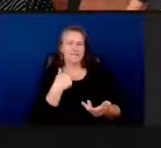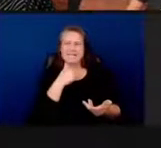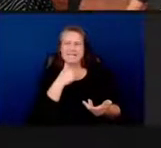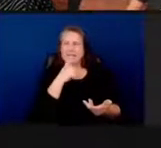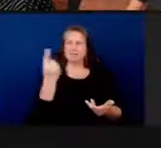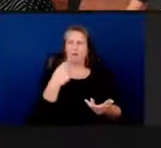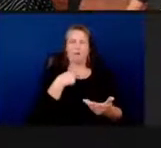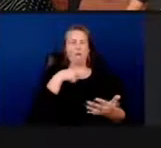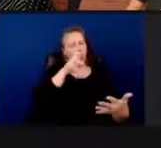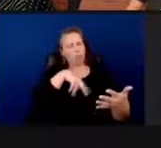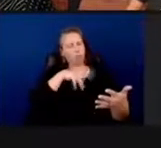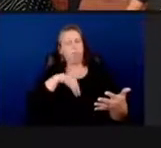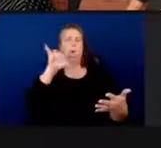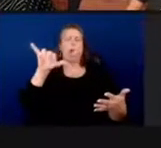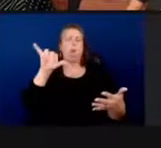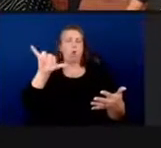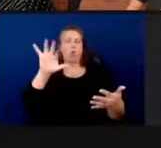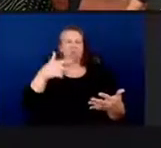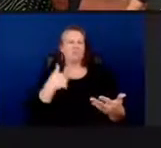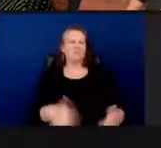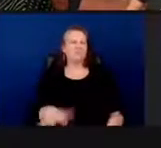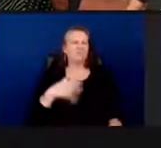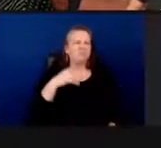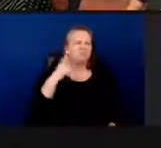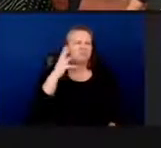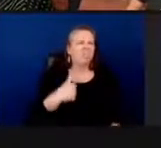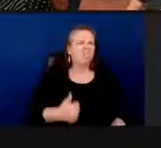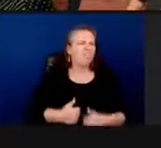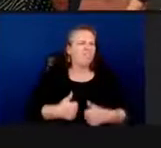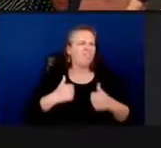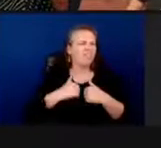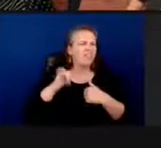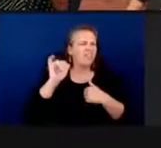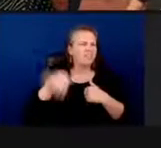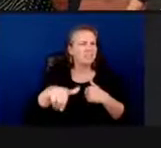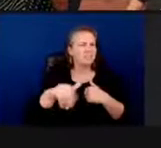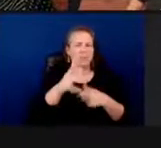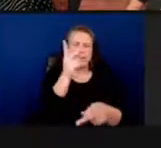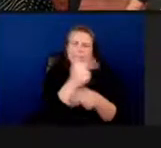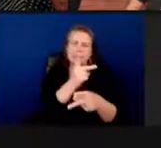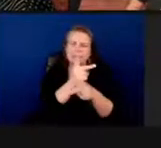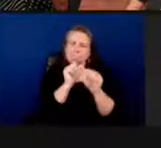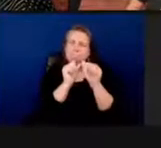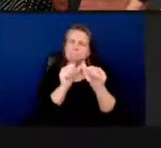kukidhamini na kukipenda. Kwa hivyo asanteni sana kwa kazi yenu.